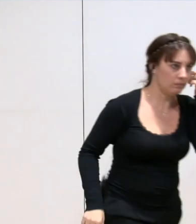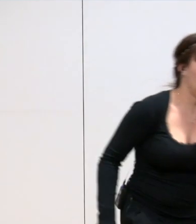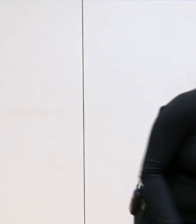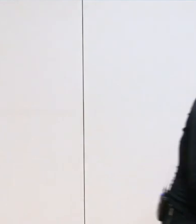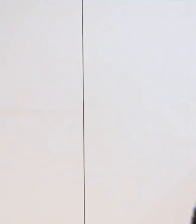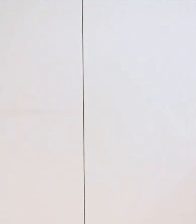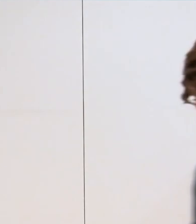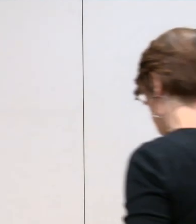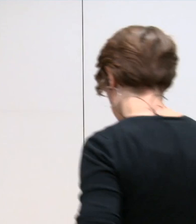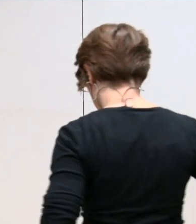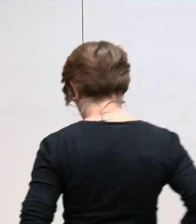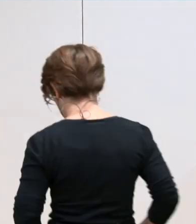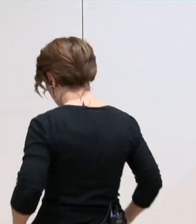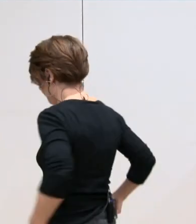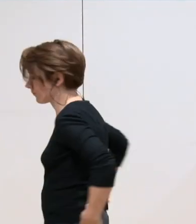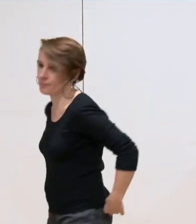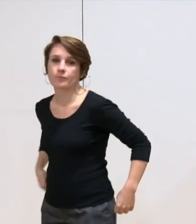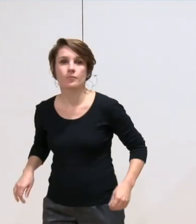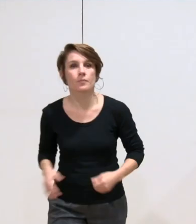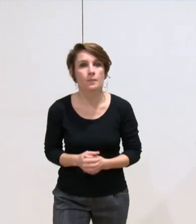Madame Bernard.